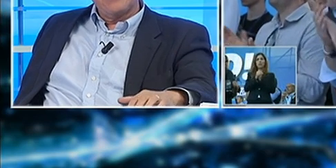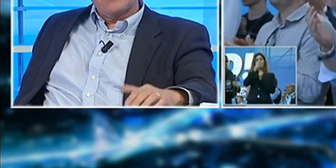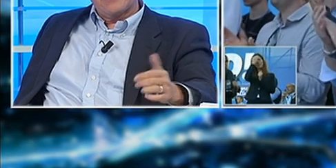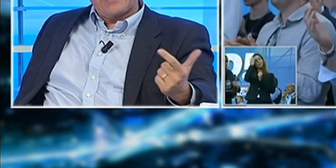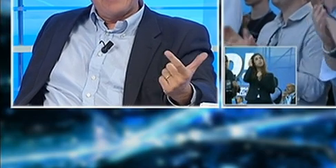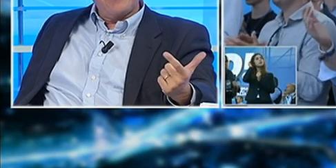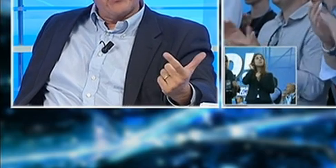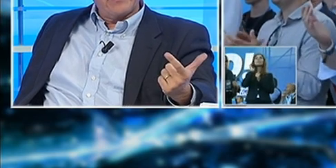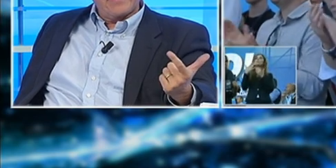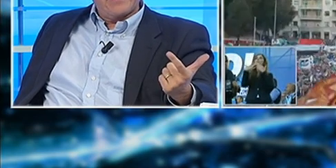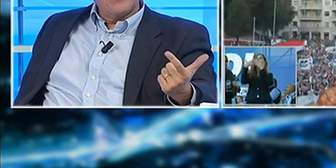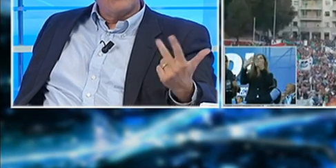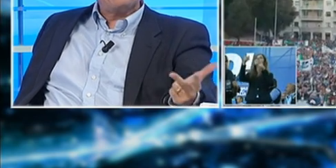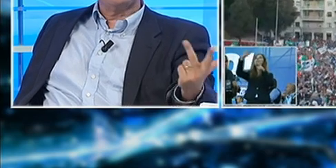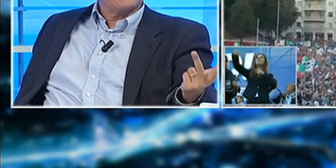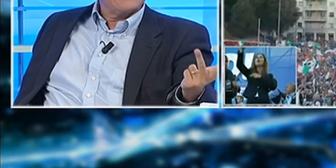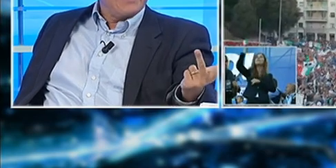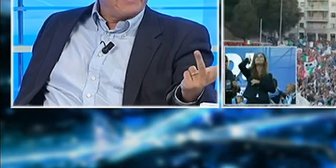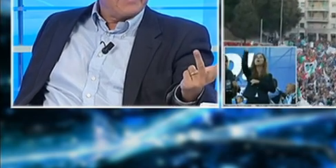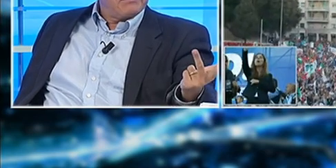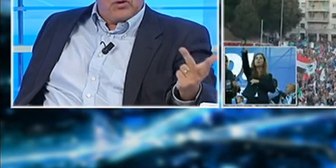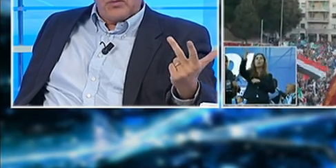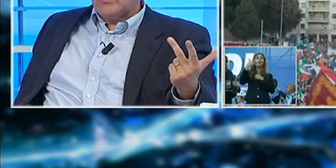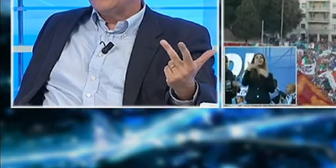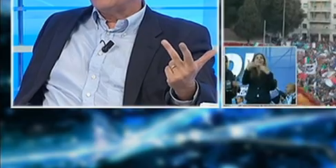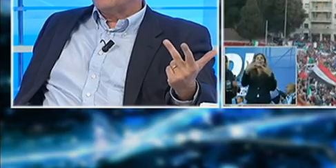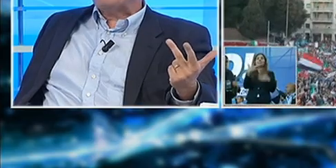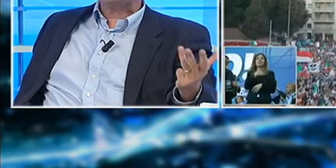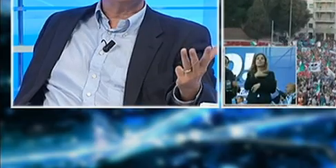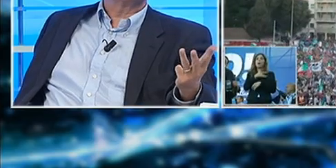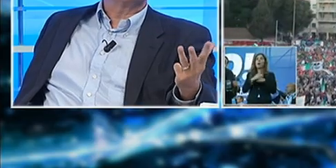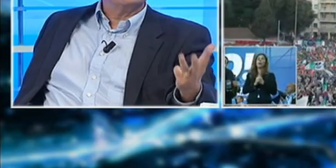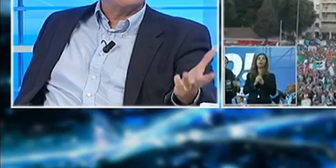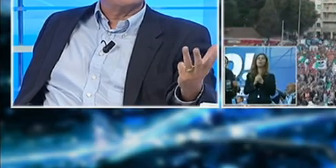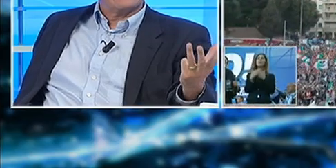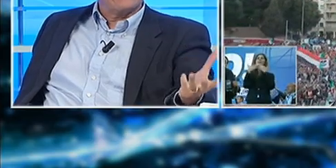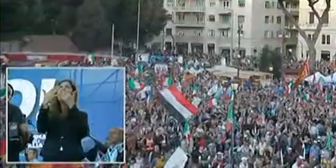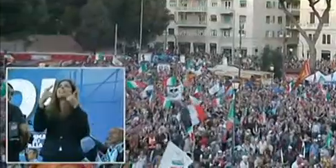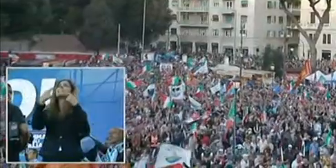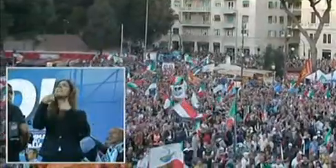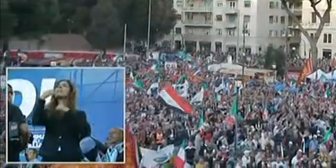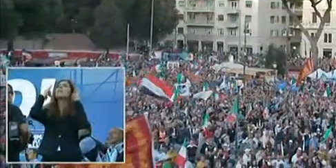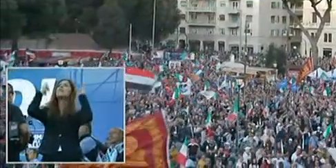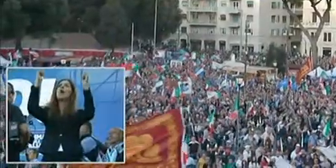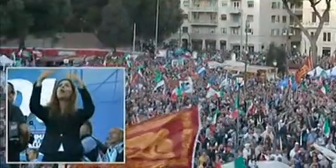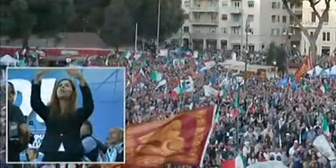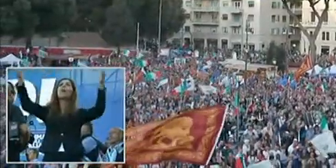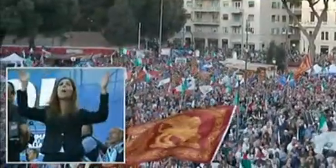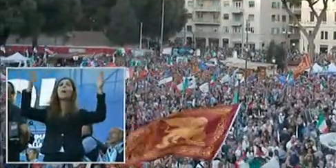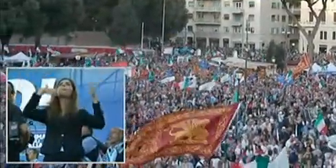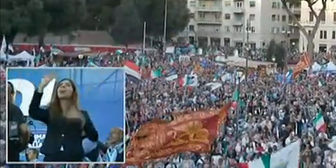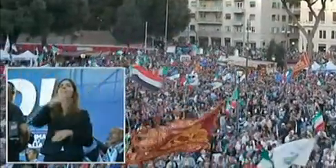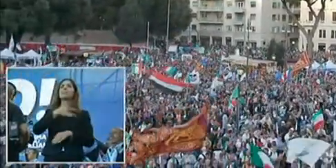come cattiva politica. Un partito che sta dalla parte del popolo, un partito che si intesta che cosa? La rappresentanza